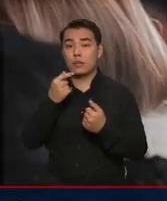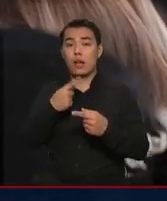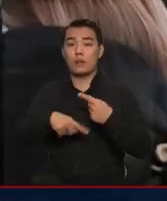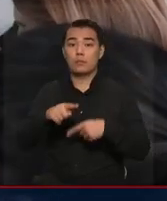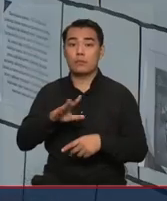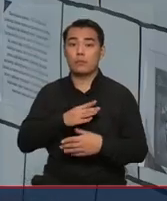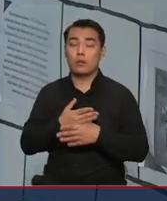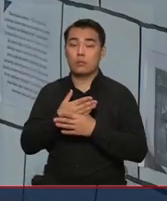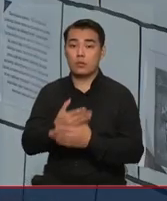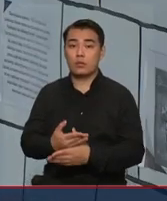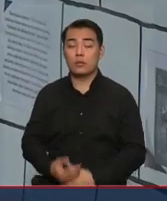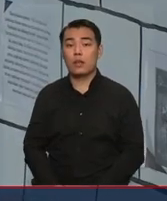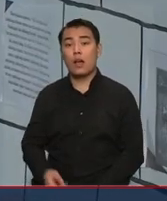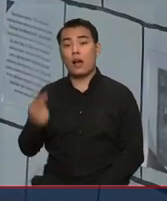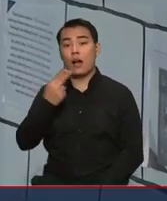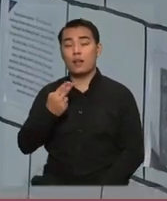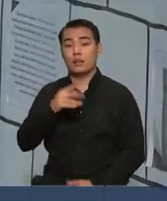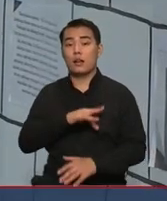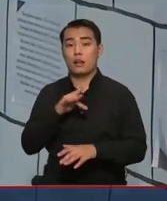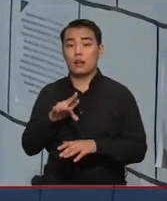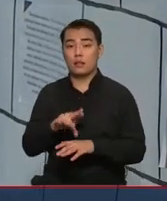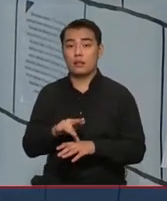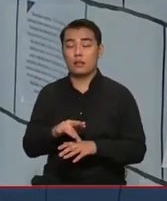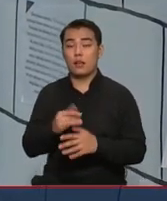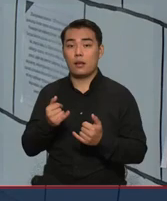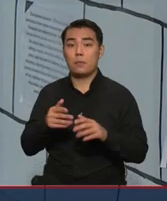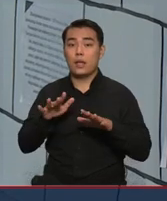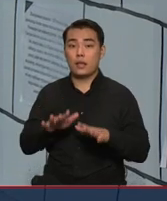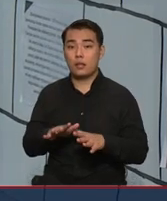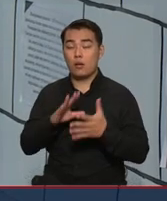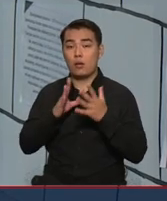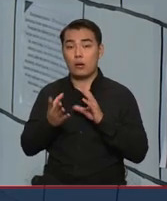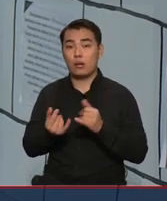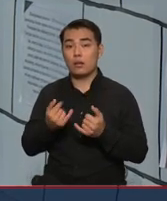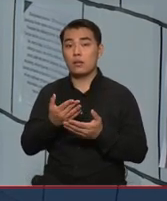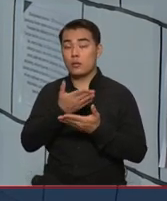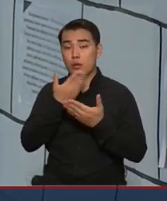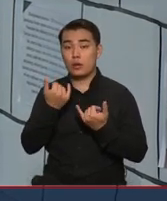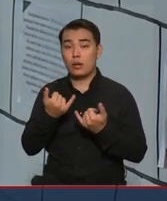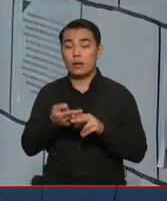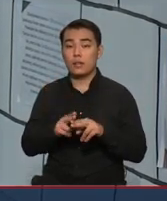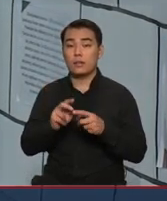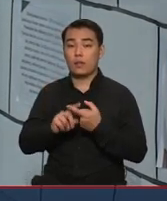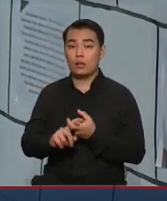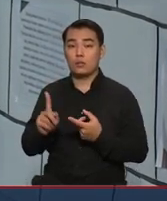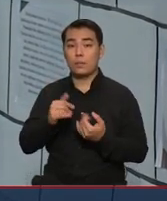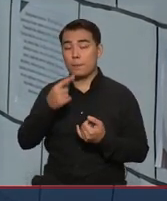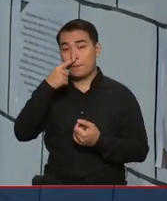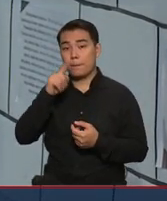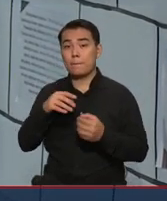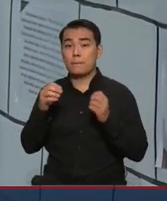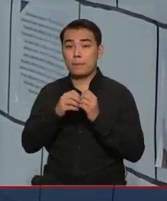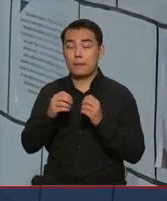келтірген. Астана қаласында арнайы мекеме жоқ болғандықтан осы номер 13